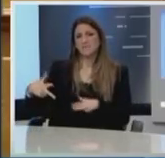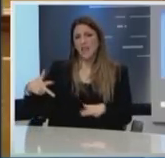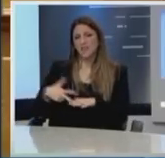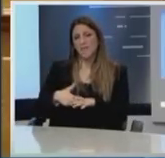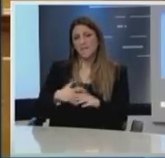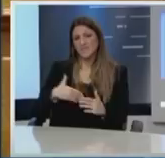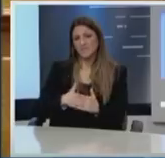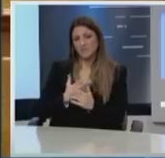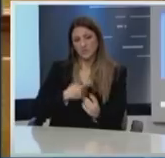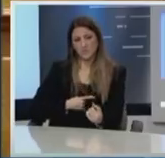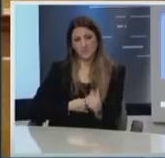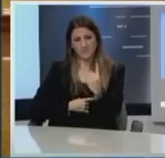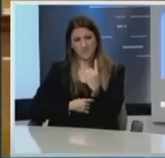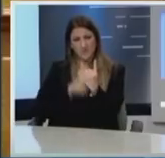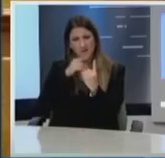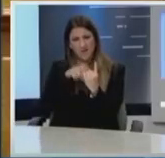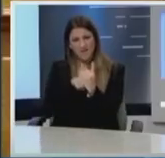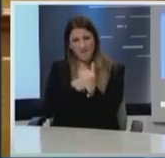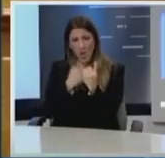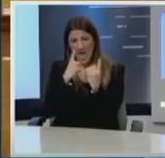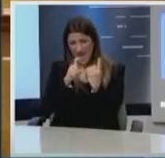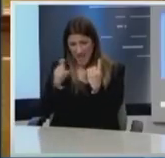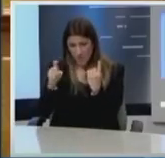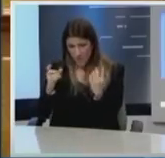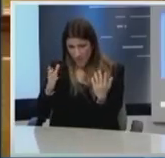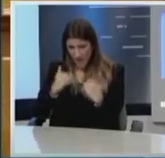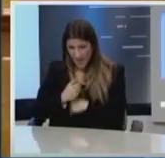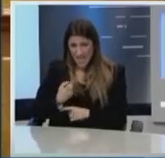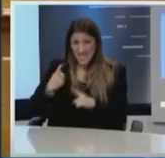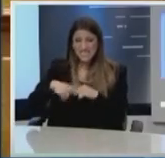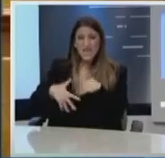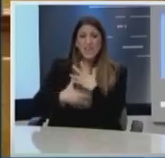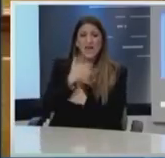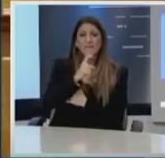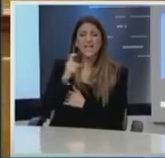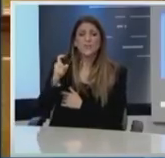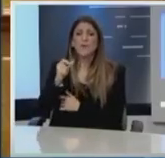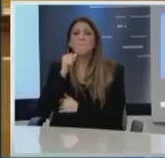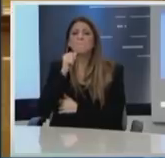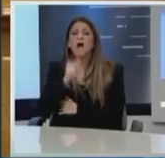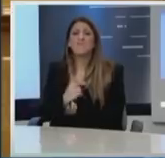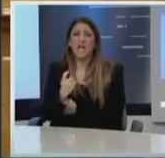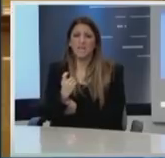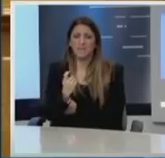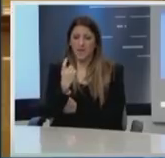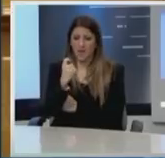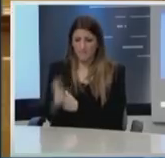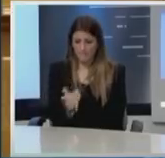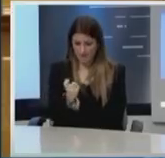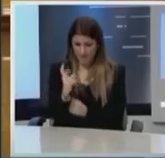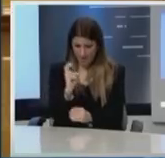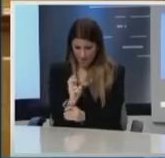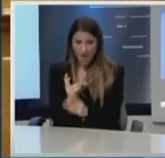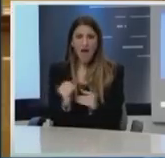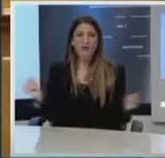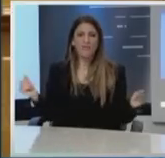ΠΑΣΟΚ και αποδεικνύεται ότι δεν είναι μόνο το 1 εκατομμύριο ευρώ, αλλά και τα 15 εκατομμύρια μαύρα τα οποία τα βρήκαν μετρητά και χαθήκανε.